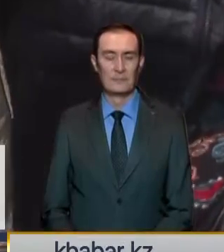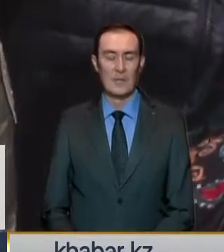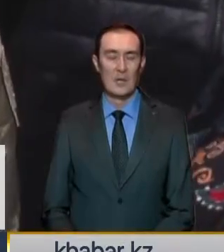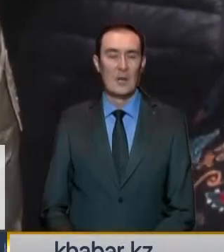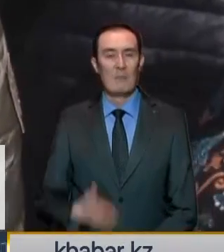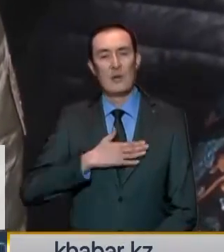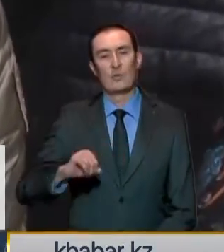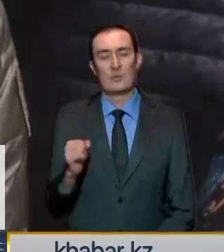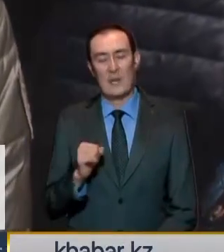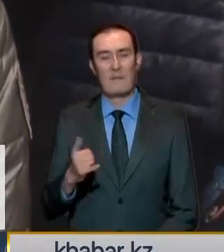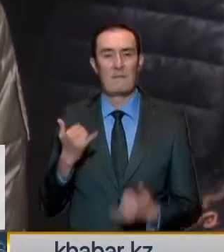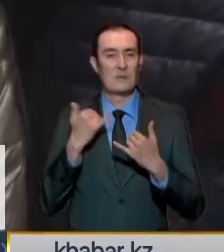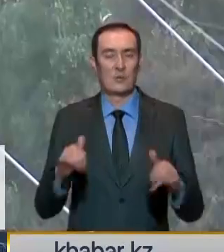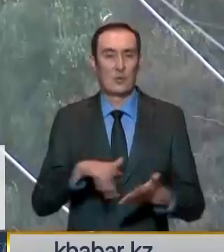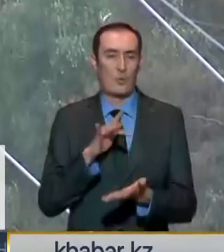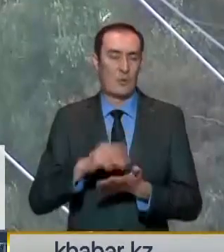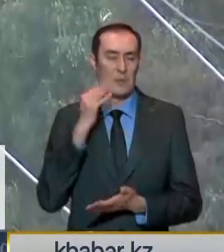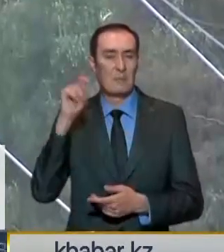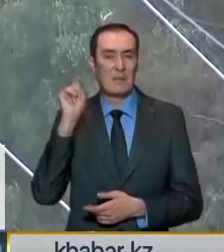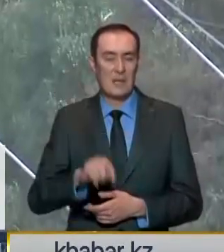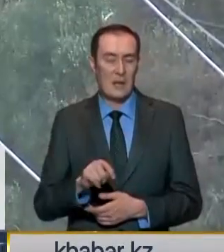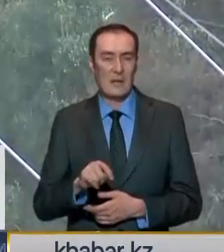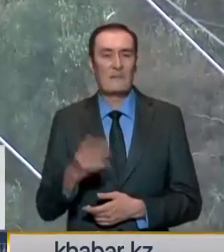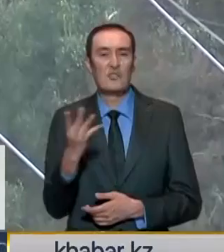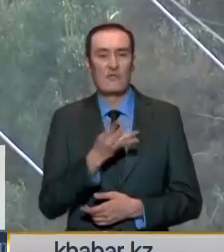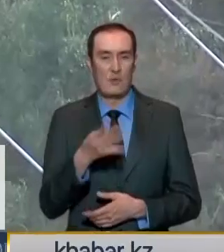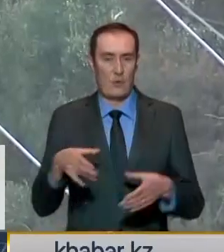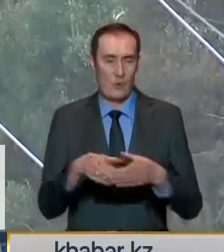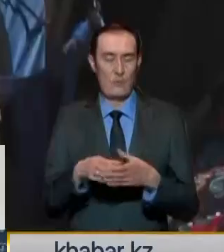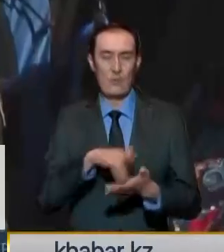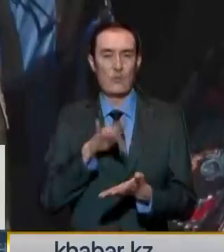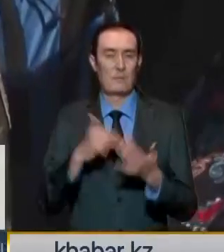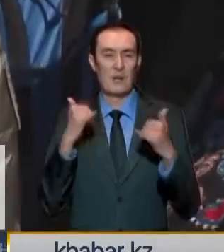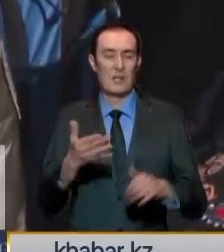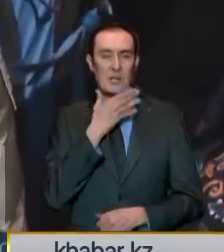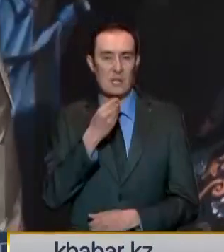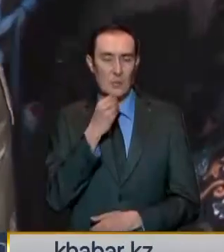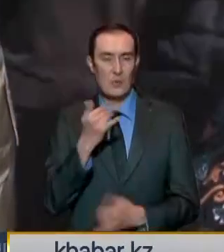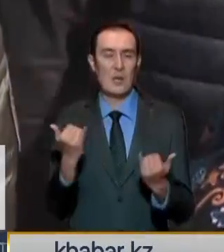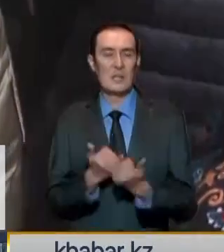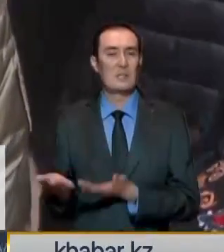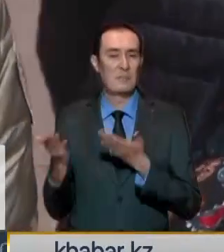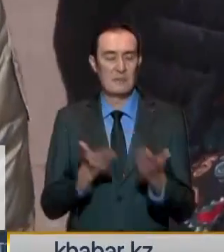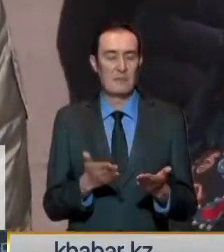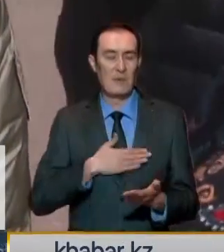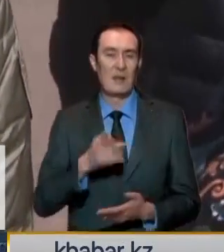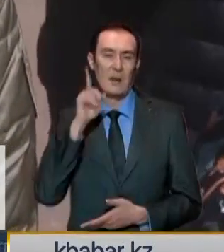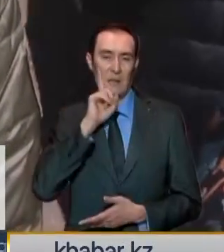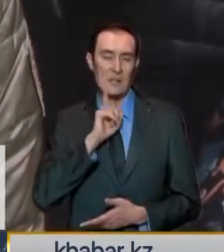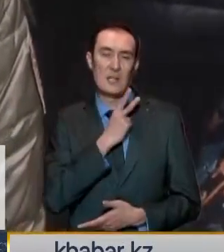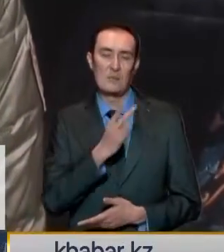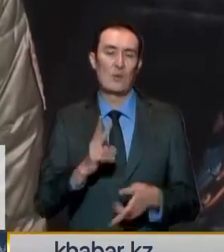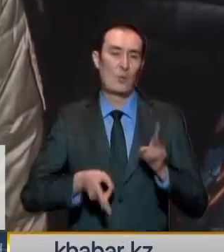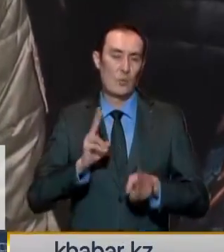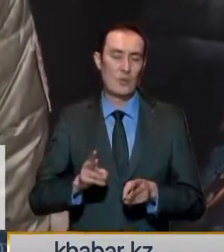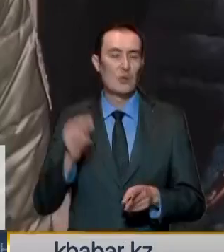Я и мои друзья в восторге от Алматы. Мы приехали сюда вчетвером. Город поражает своей красотой и гостеприимством. Мы наслаждаемся местной